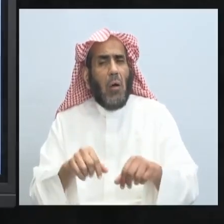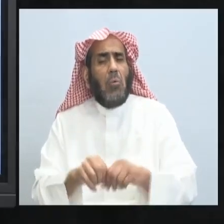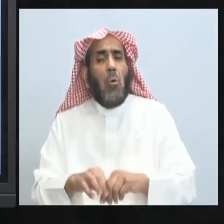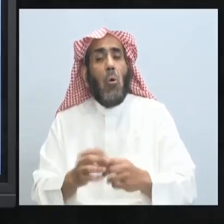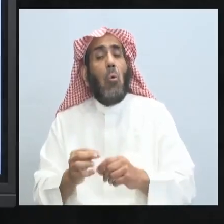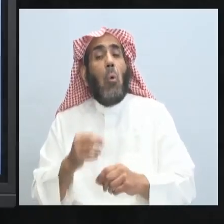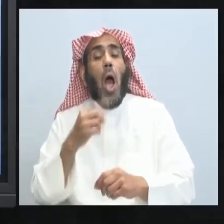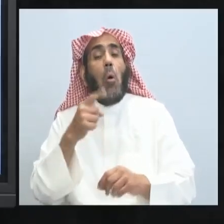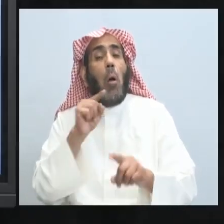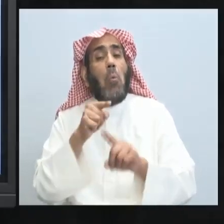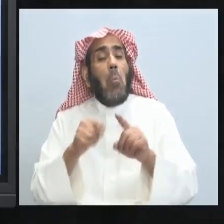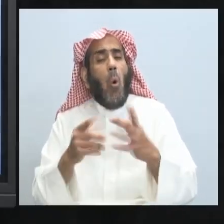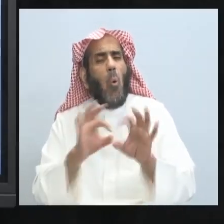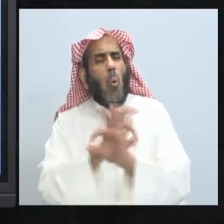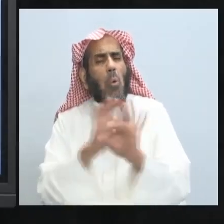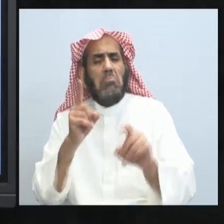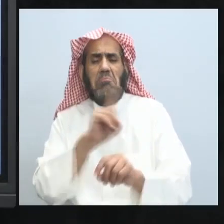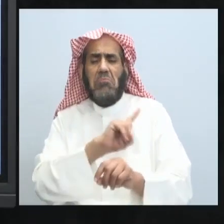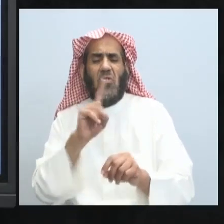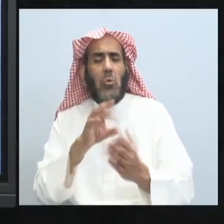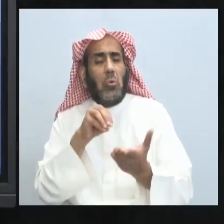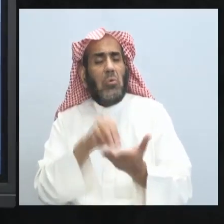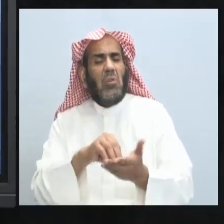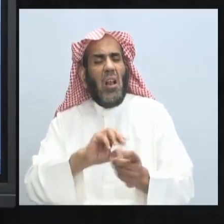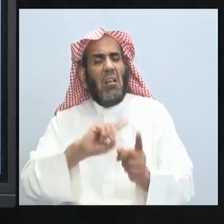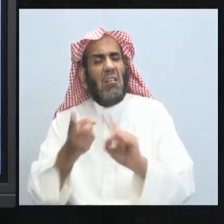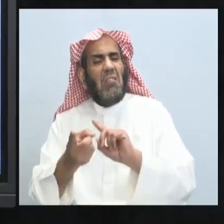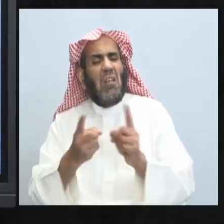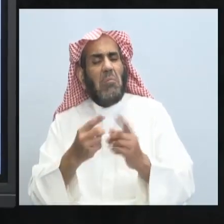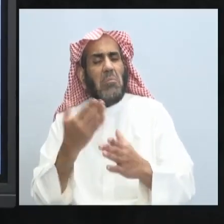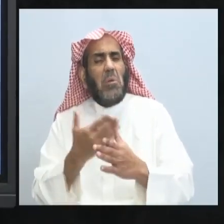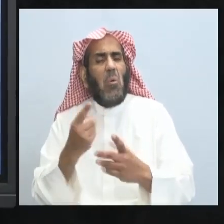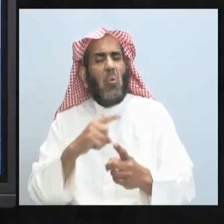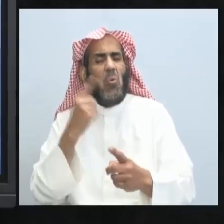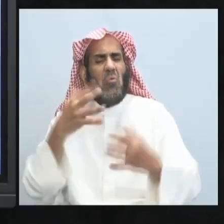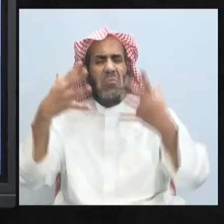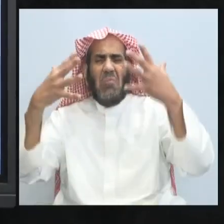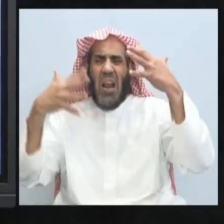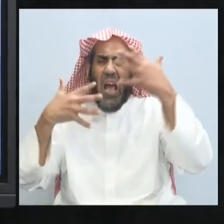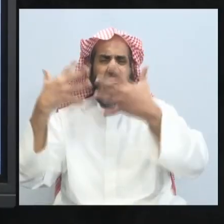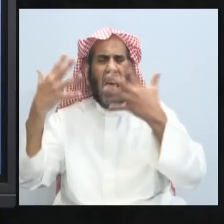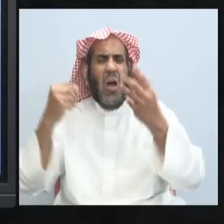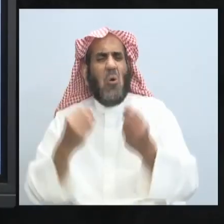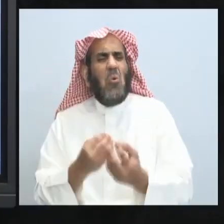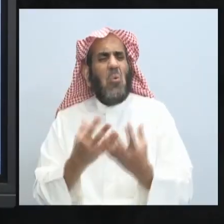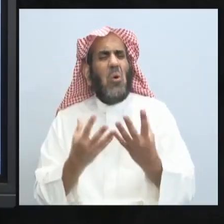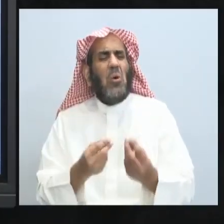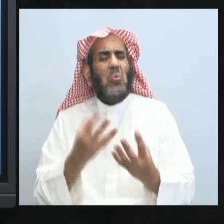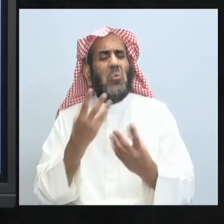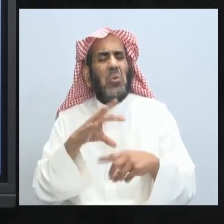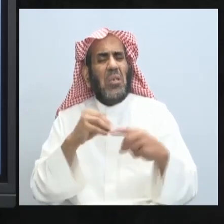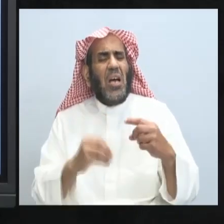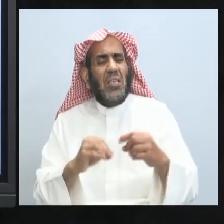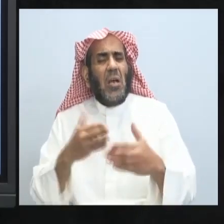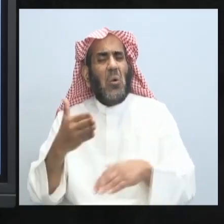نخطط ولكن حينما ننفذ على ارض الواقع قد يختلف الامر بسبب ظروف مناخيه بسبب نقص او تاخر او